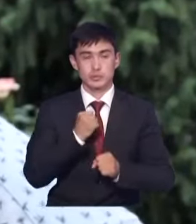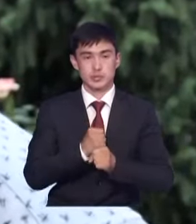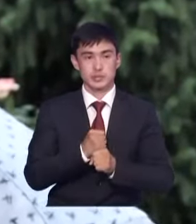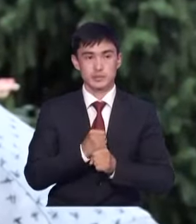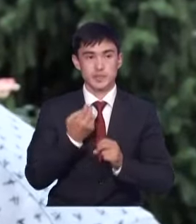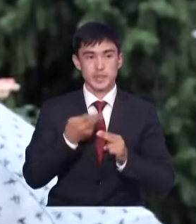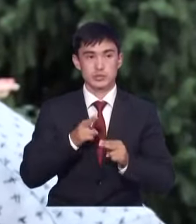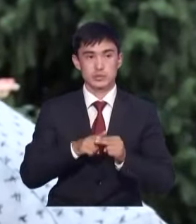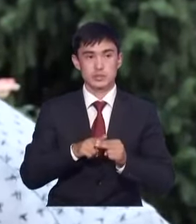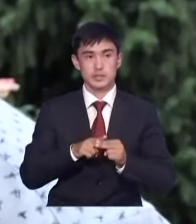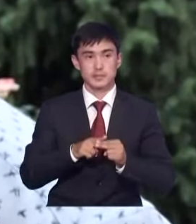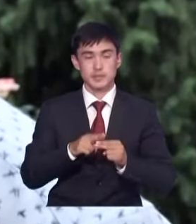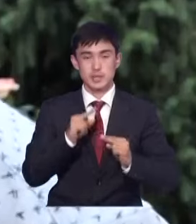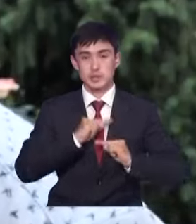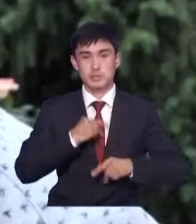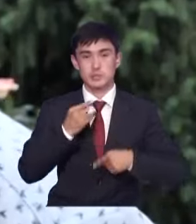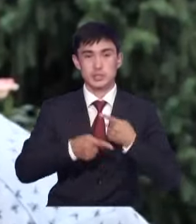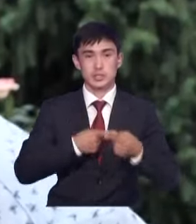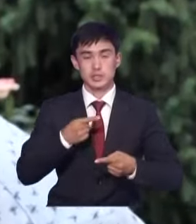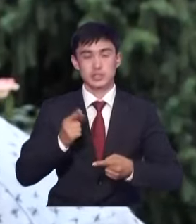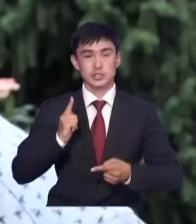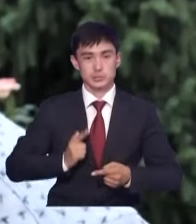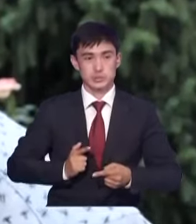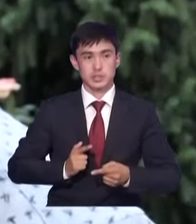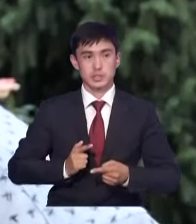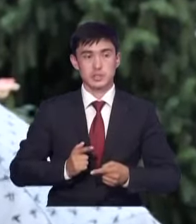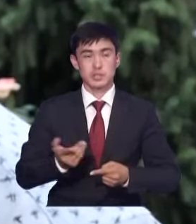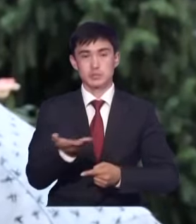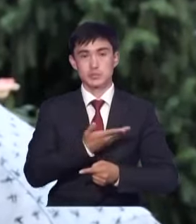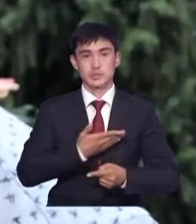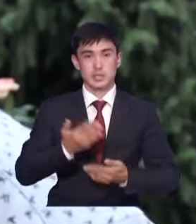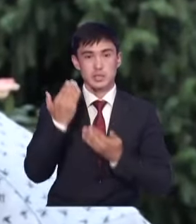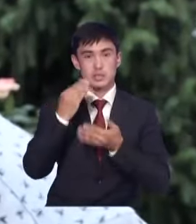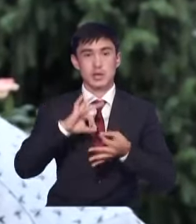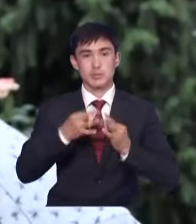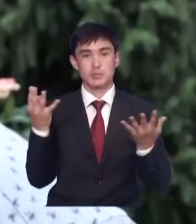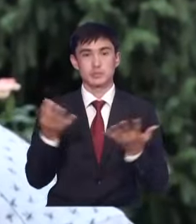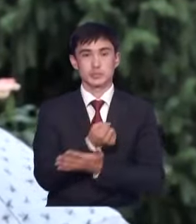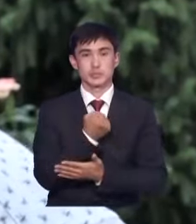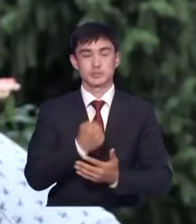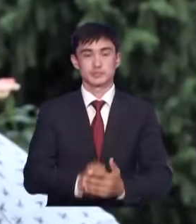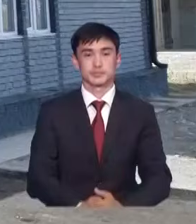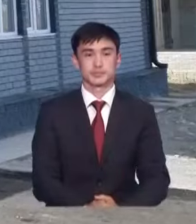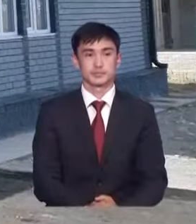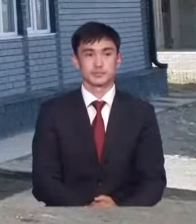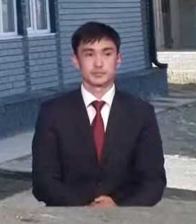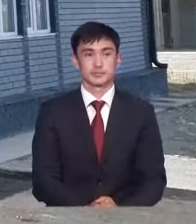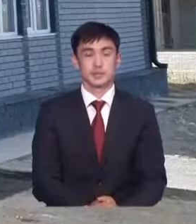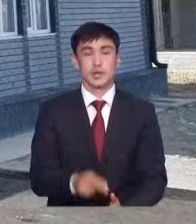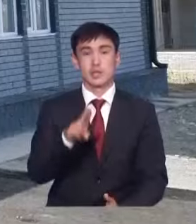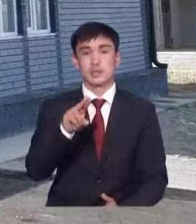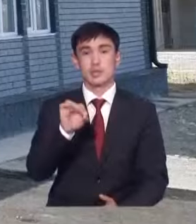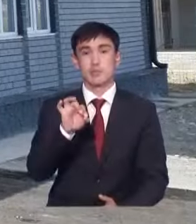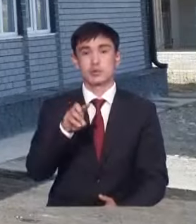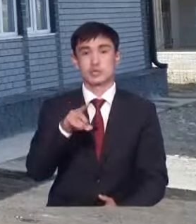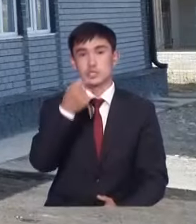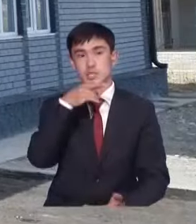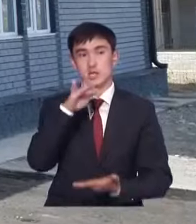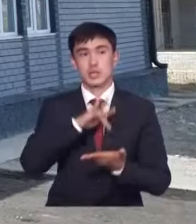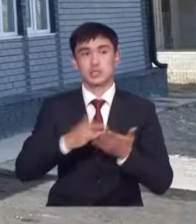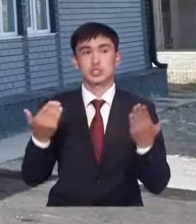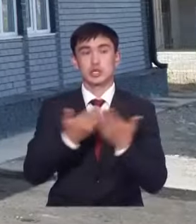Сондықтан еңбегімізге қарай, шынамымызға қарай Аллах тағала бізге осы олимпиада ойындарында болуға нәсіп етті. Демеу Жадраев Жаркент